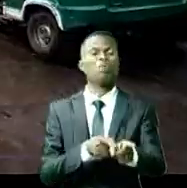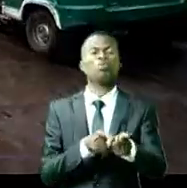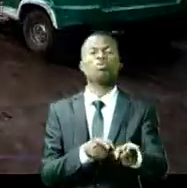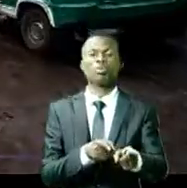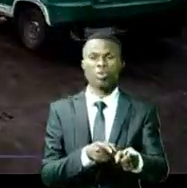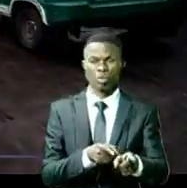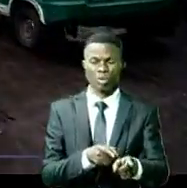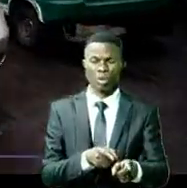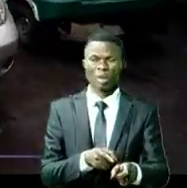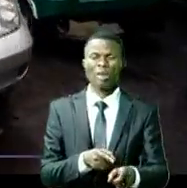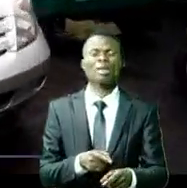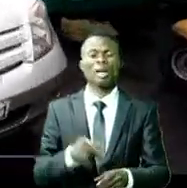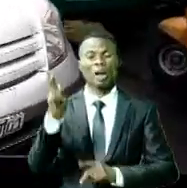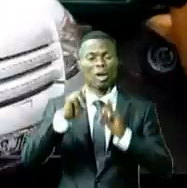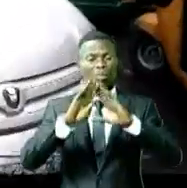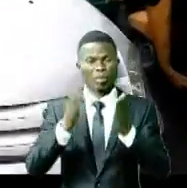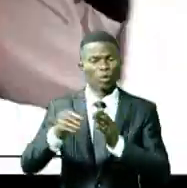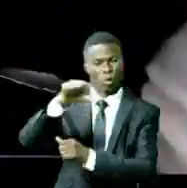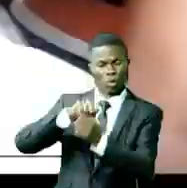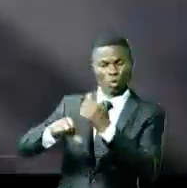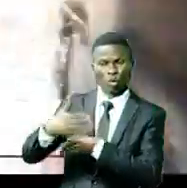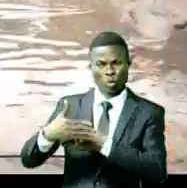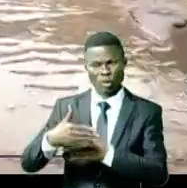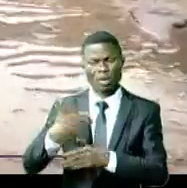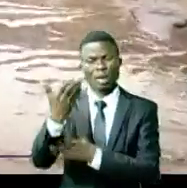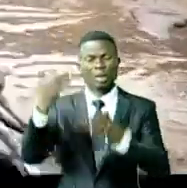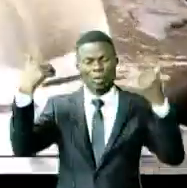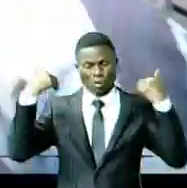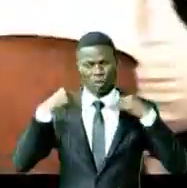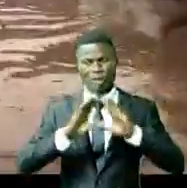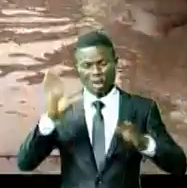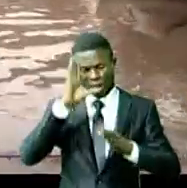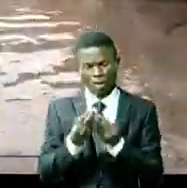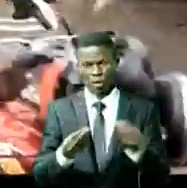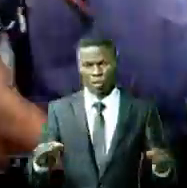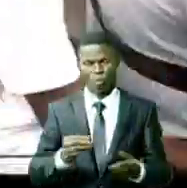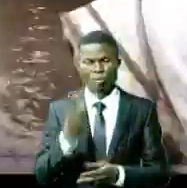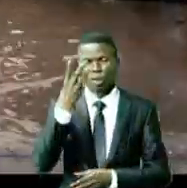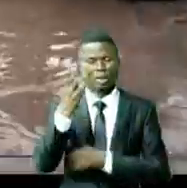ses urgences. Les habitants environnants s'en remettent aux autorités compétentes.